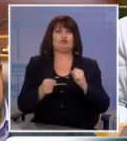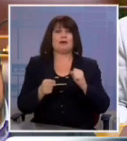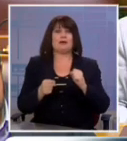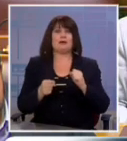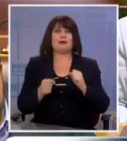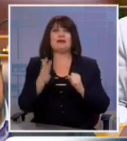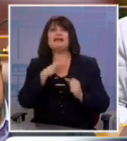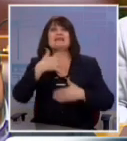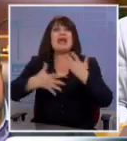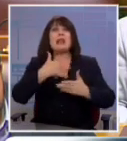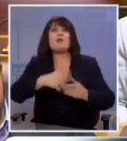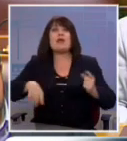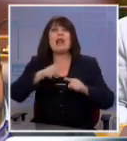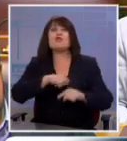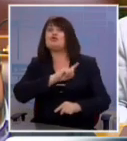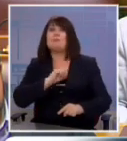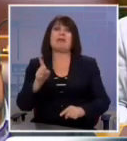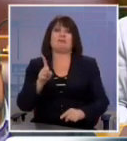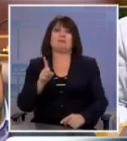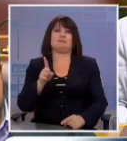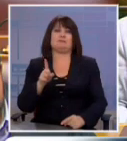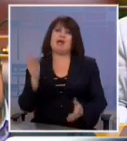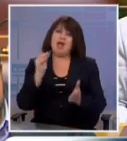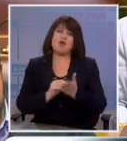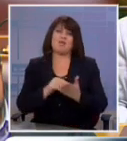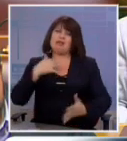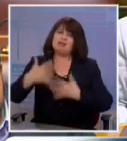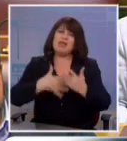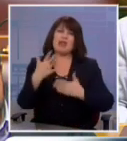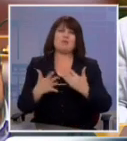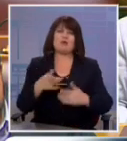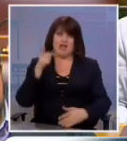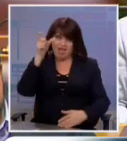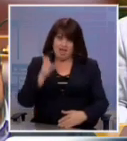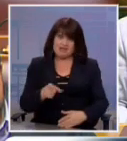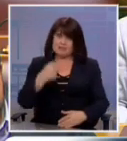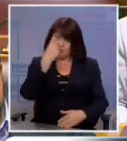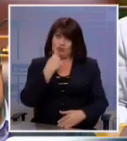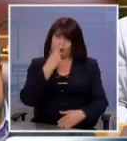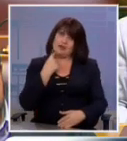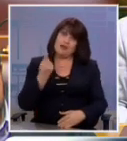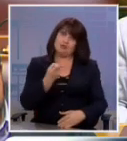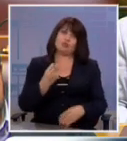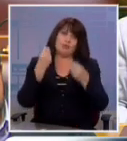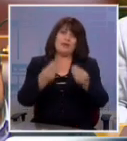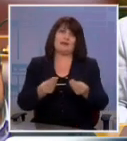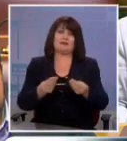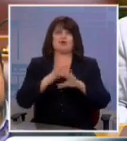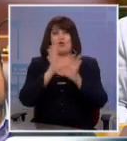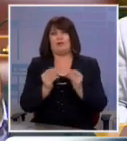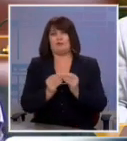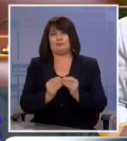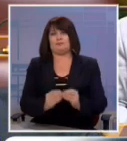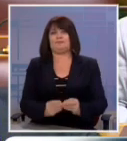μην ταλαιπωρηθεί ο λαός αυτός άλλο από την ταλαιπωρία που και εσείς προσωπικά του έχετε βάλει όλο αυτό το